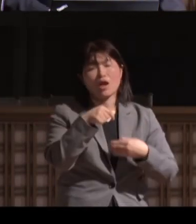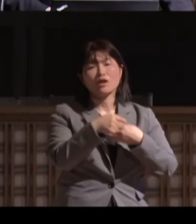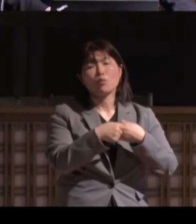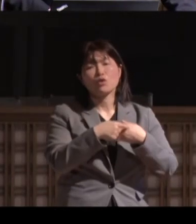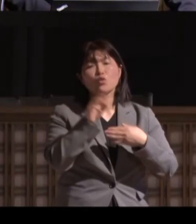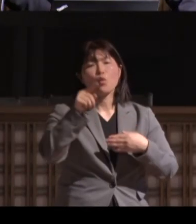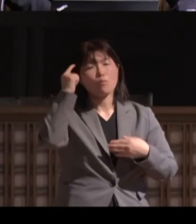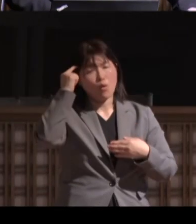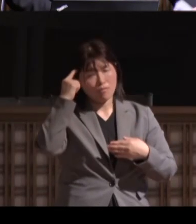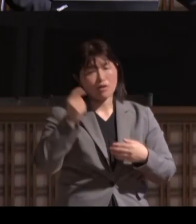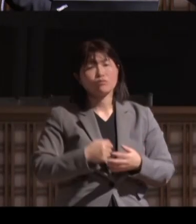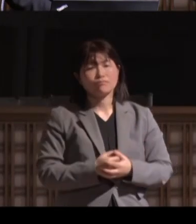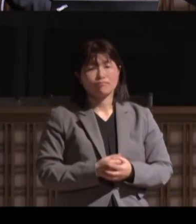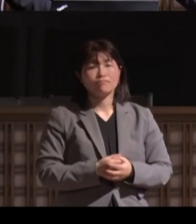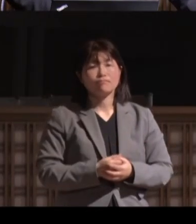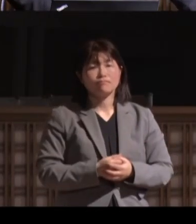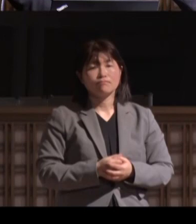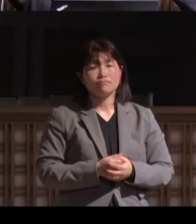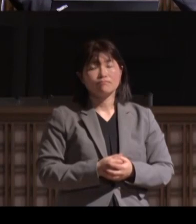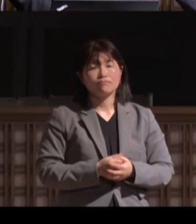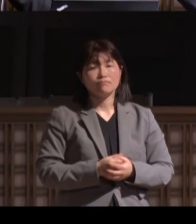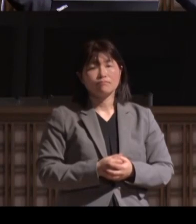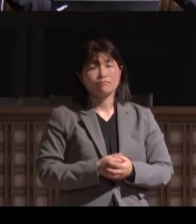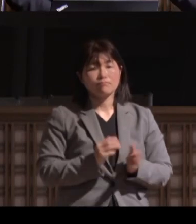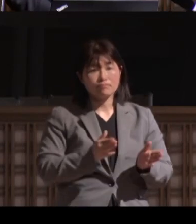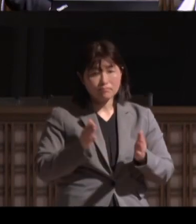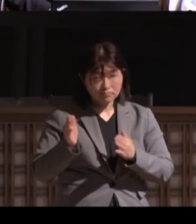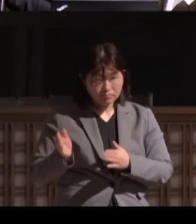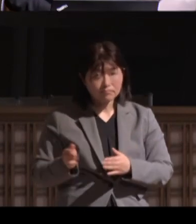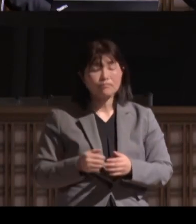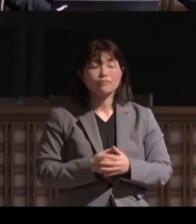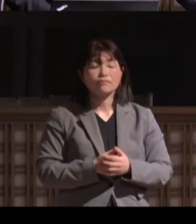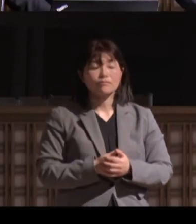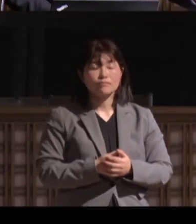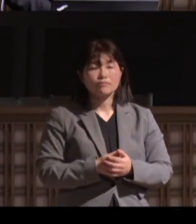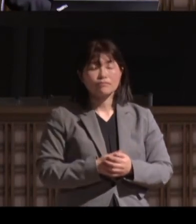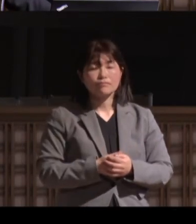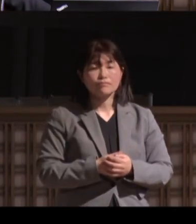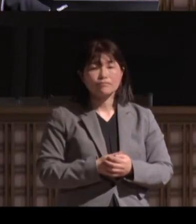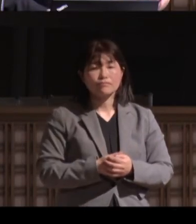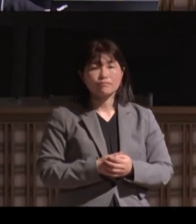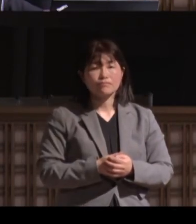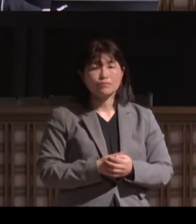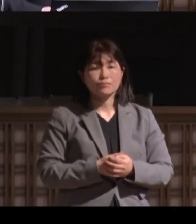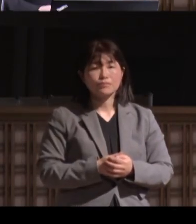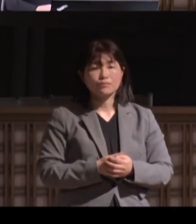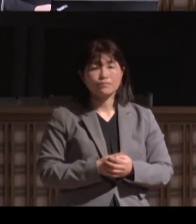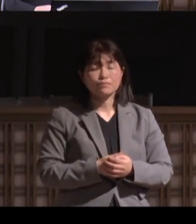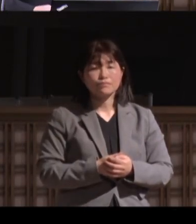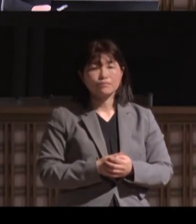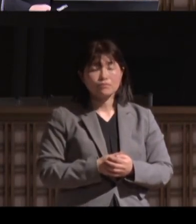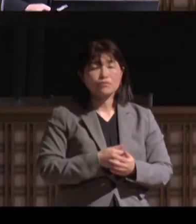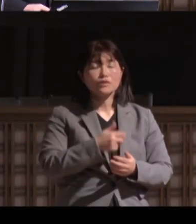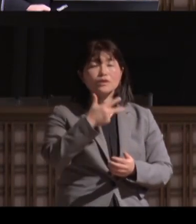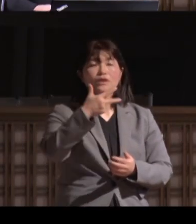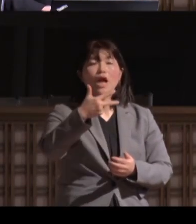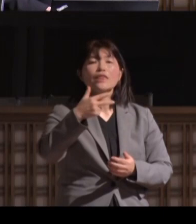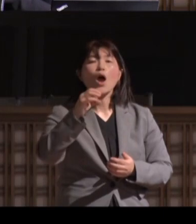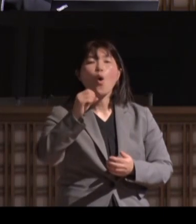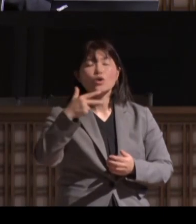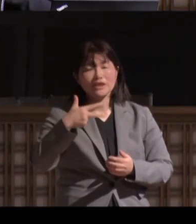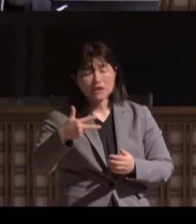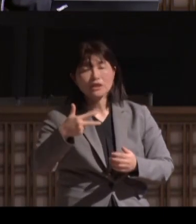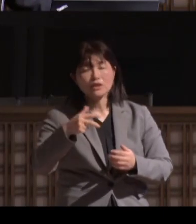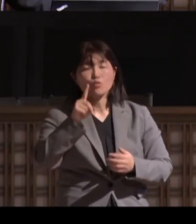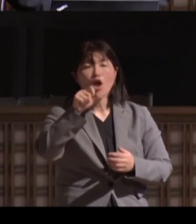風に考えますえこちらですねあの色々のえ七尾市は15